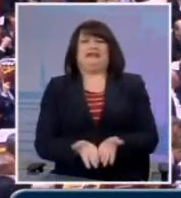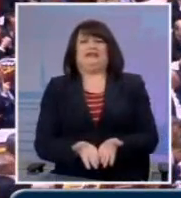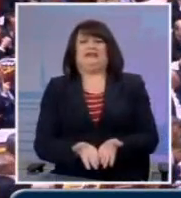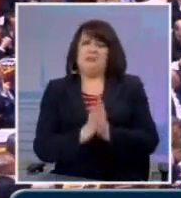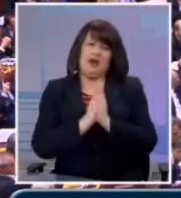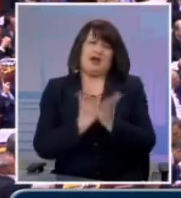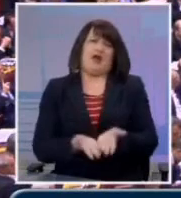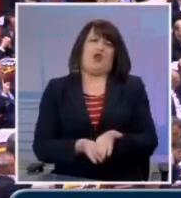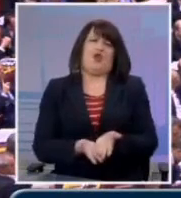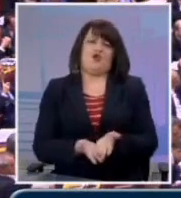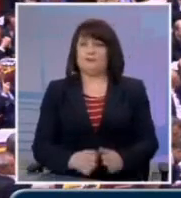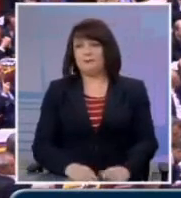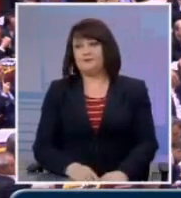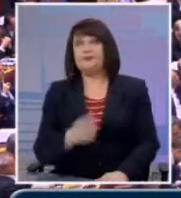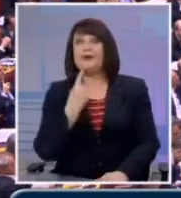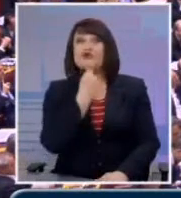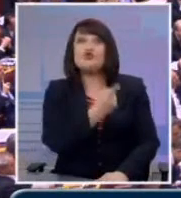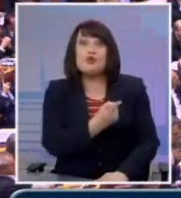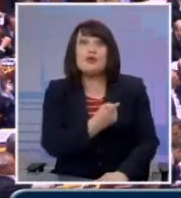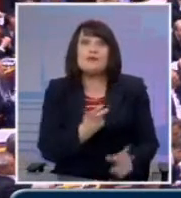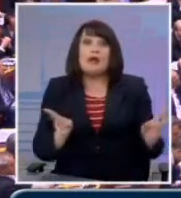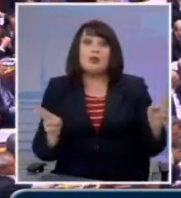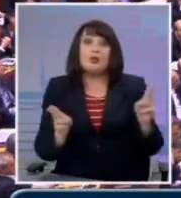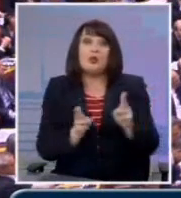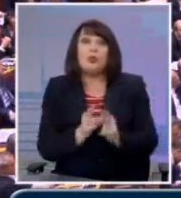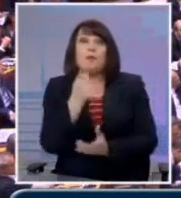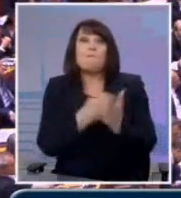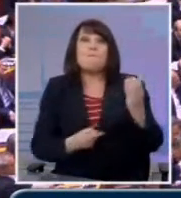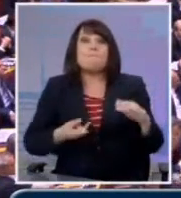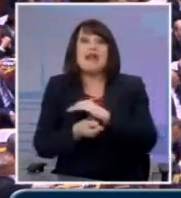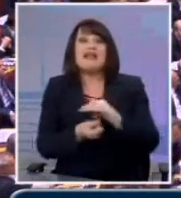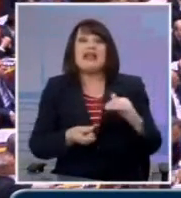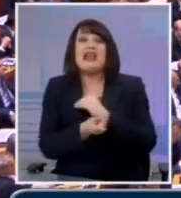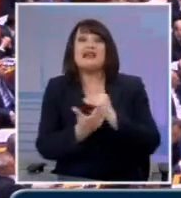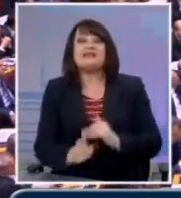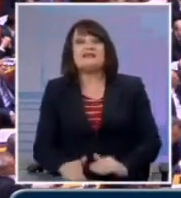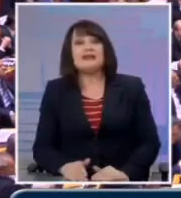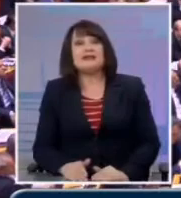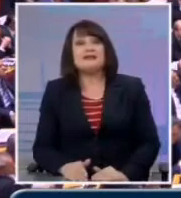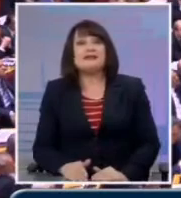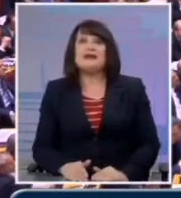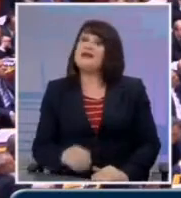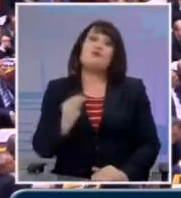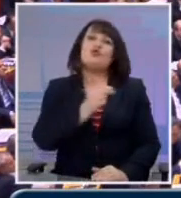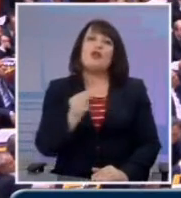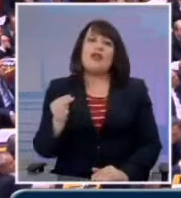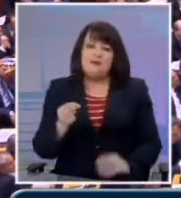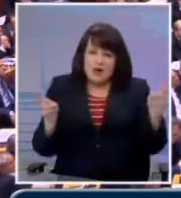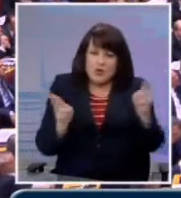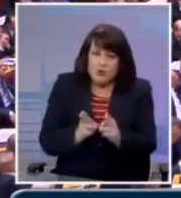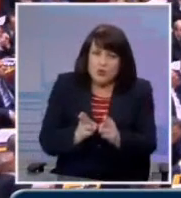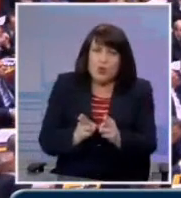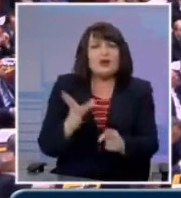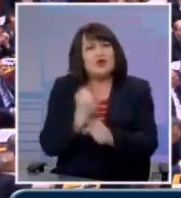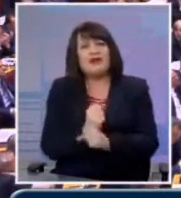Κύριε Δένδια, σας είπα ότι σταμάτησαν με τις δυτικές ροές. Το θέμα είναι να πιάσει ο έκτος στόλος στα λιμάνια ή να σταματήσουν οι ροές. Αυτό το